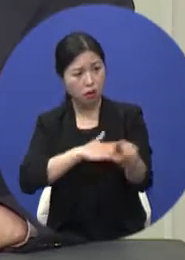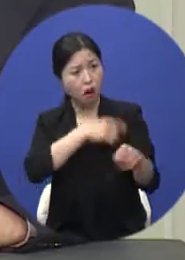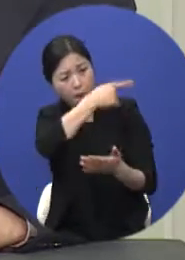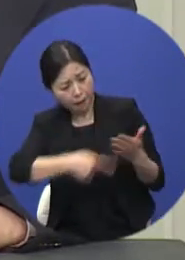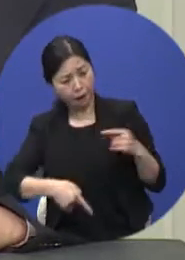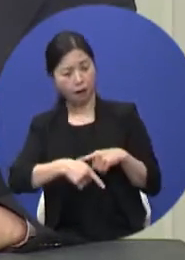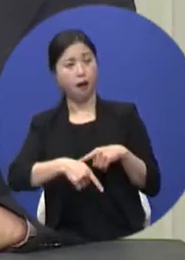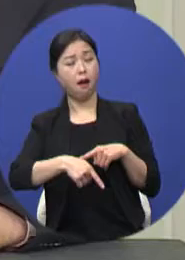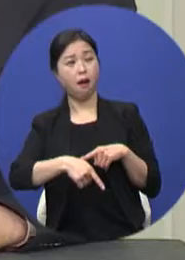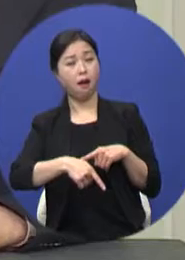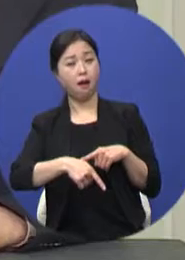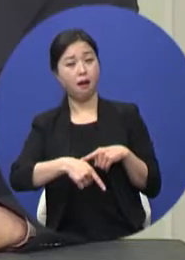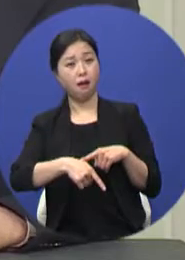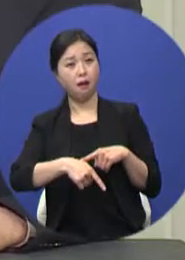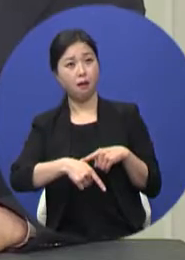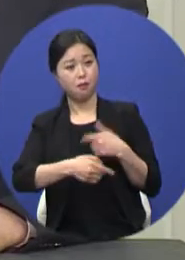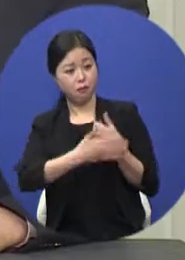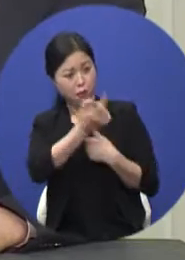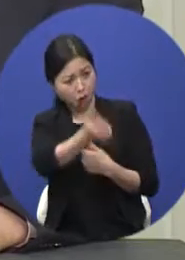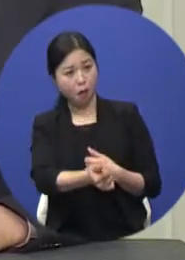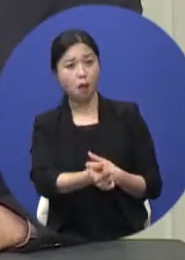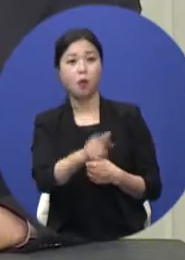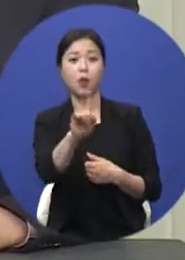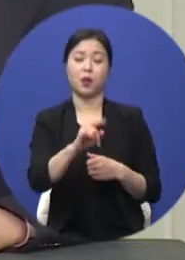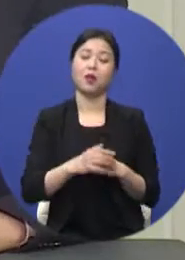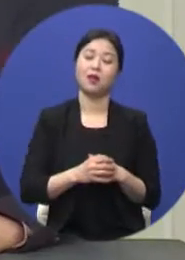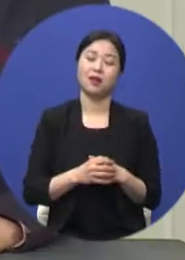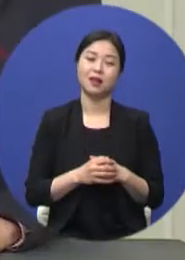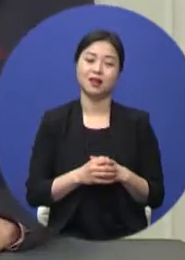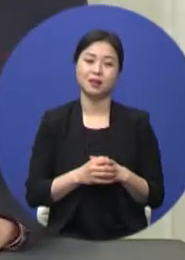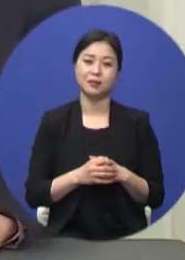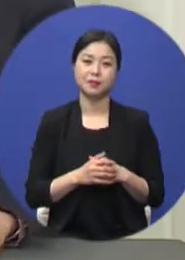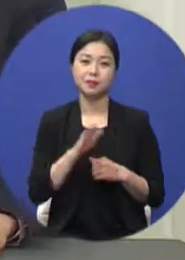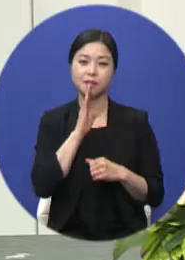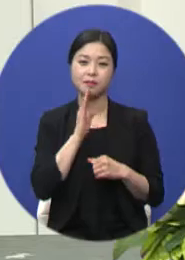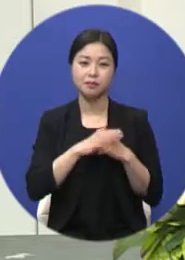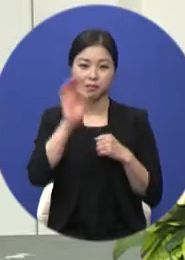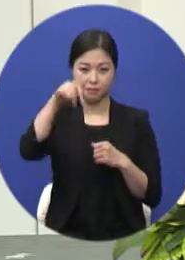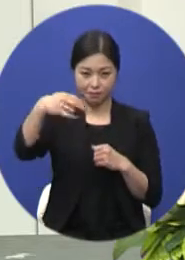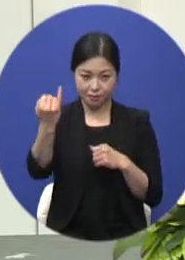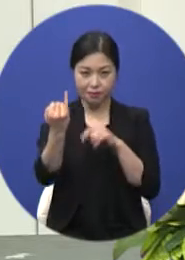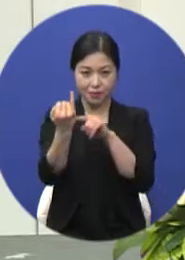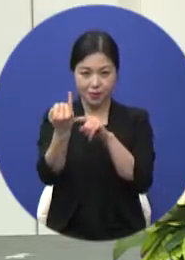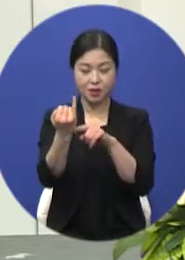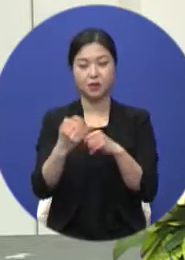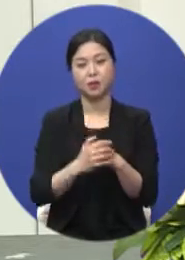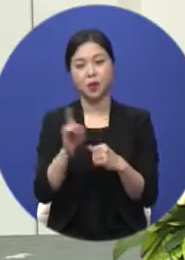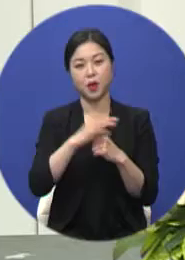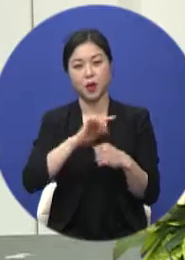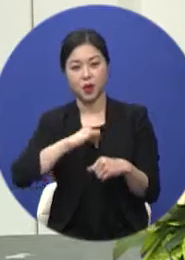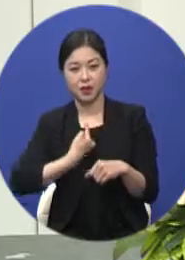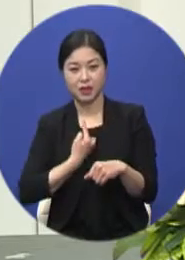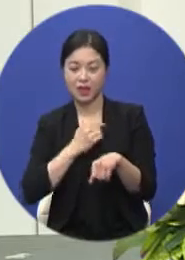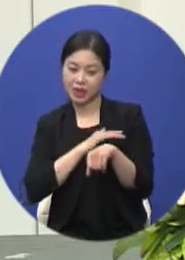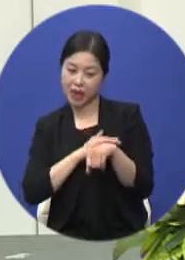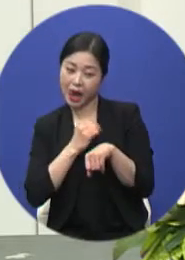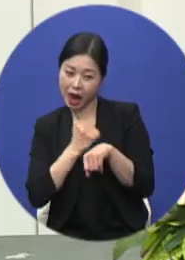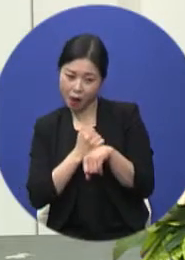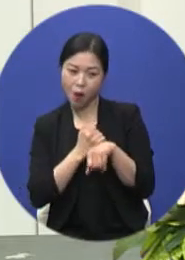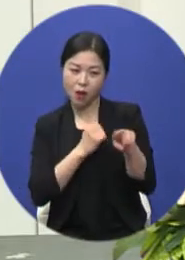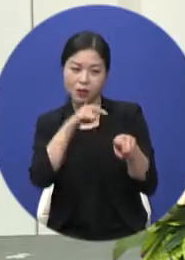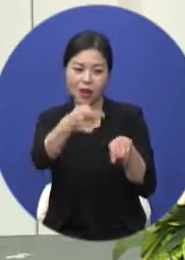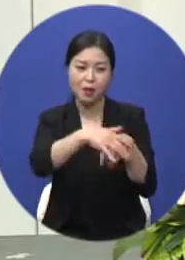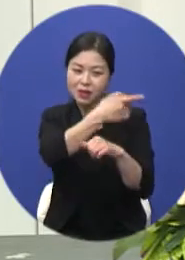거죠. 그렇죠. 맞아요. 정확히 맞아요. 우리 이윤정 원장 모든 게 결말이 혼자 잘해주고 상처받지